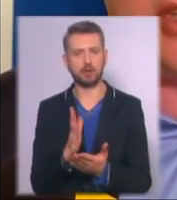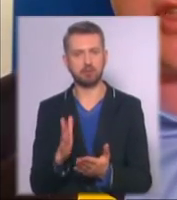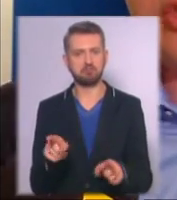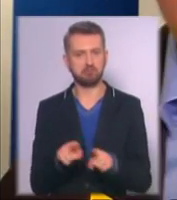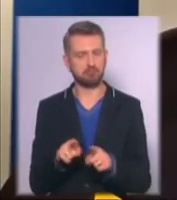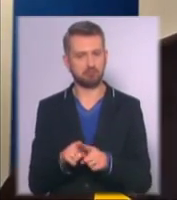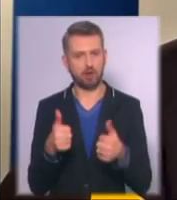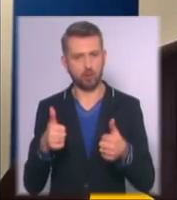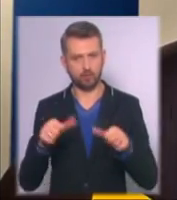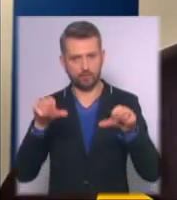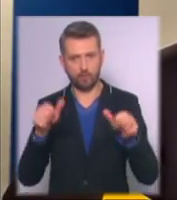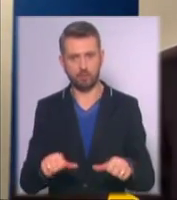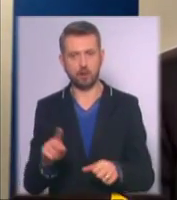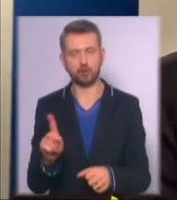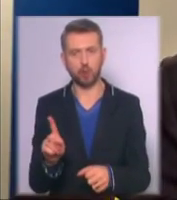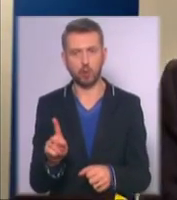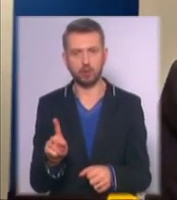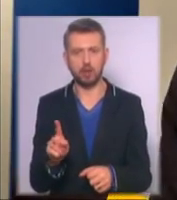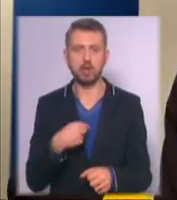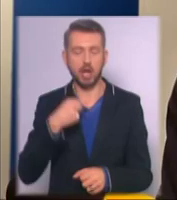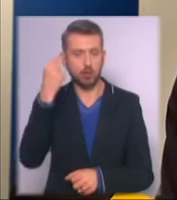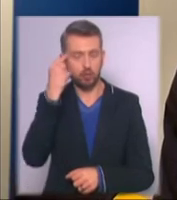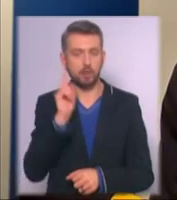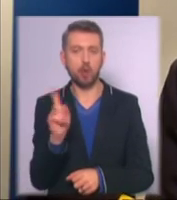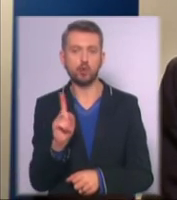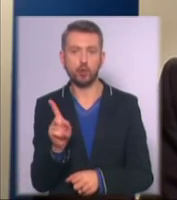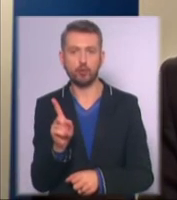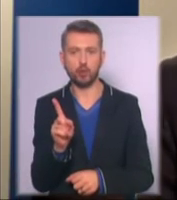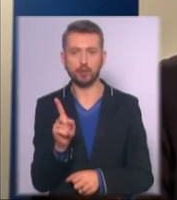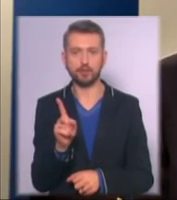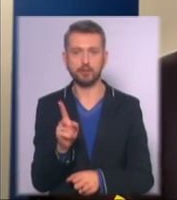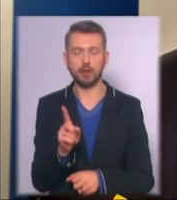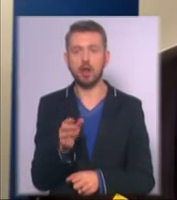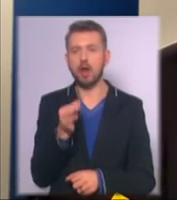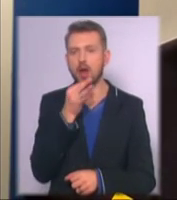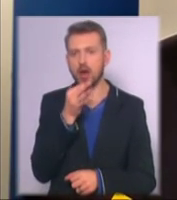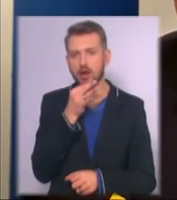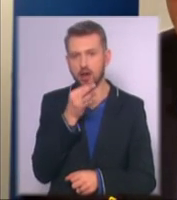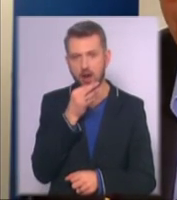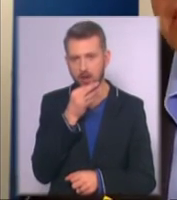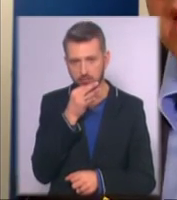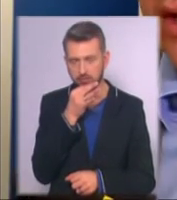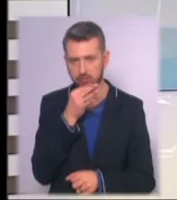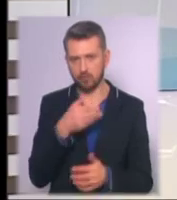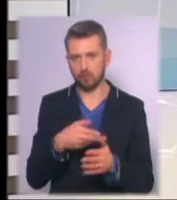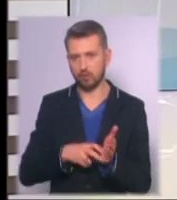находятся в таких кондициях, что я думаю, что рано им вешать буцы на гвоздь.